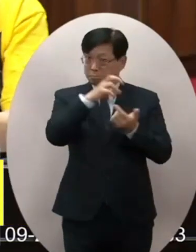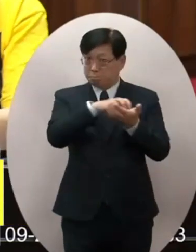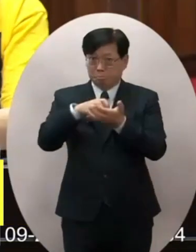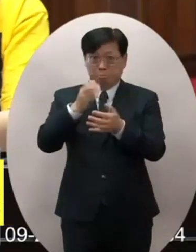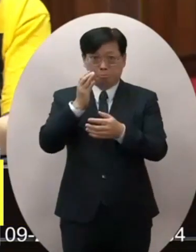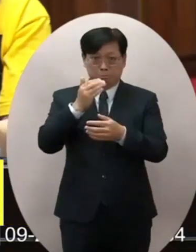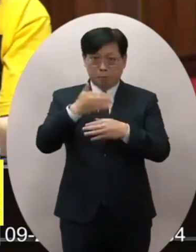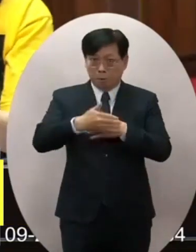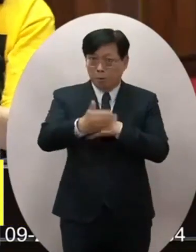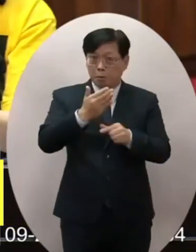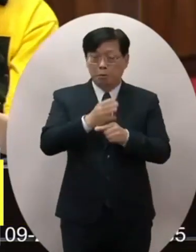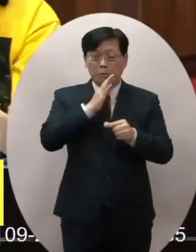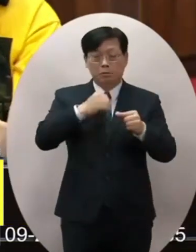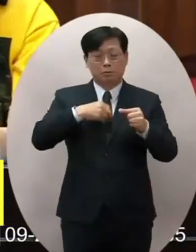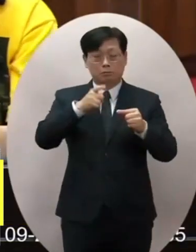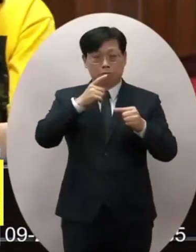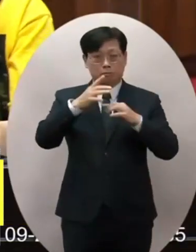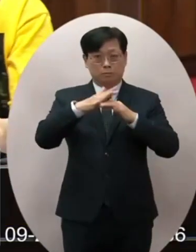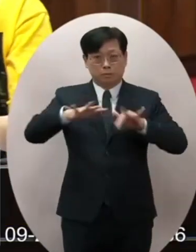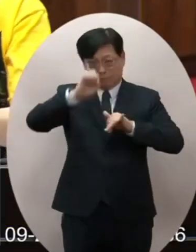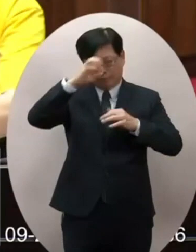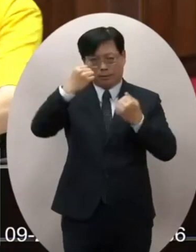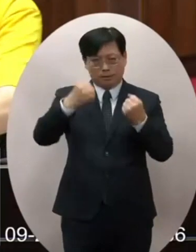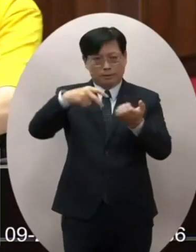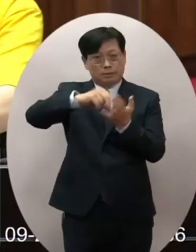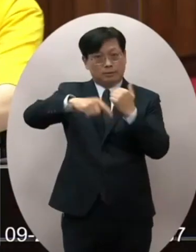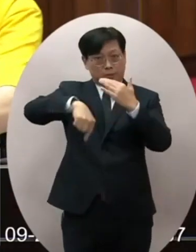程，执政党在立法院党团这边